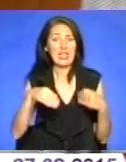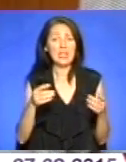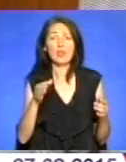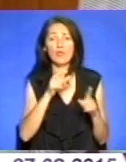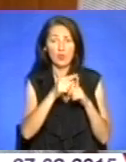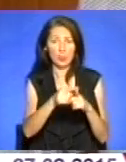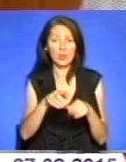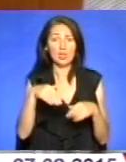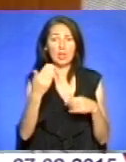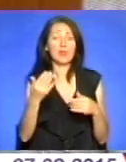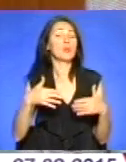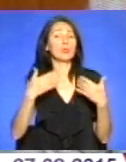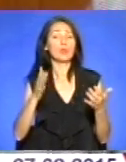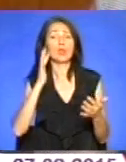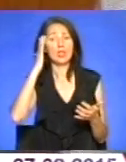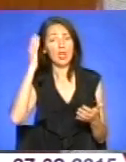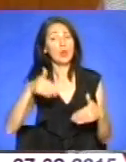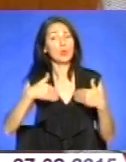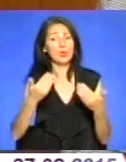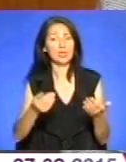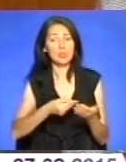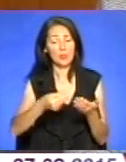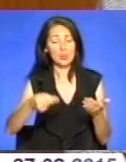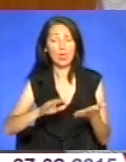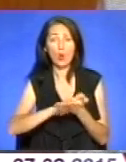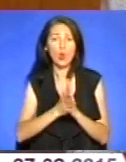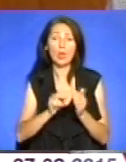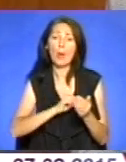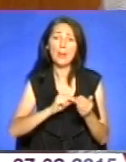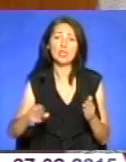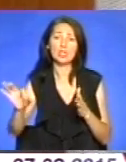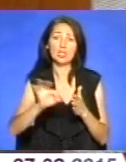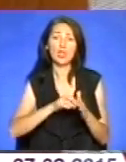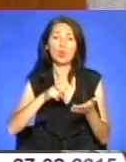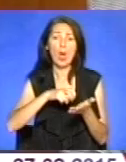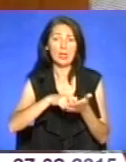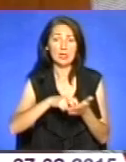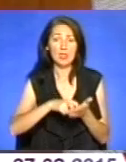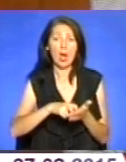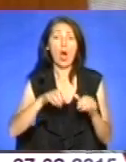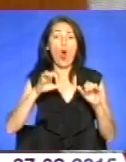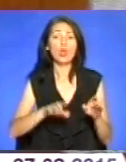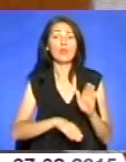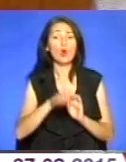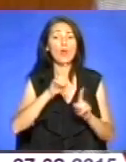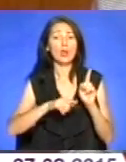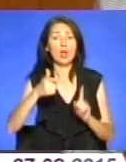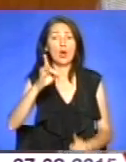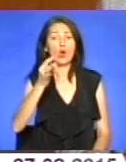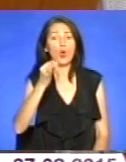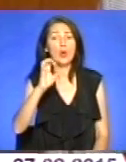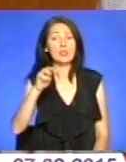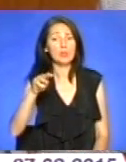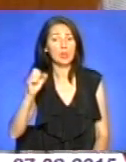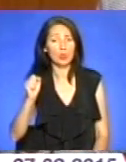ідеї, пропозиції, підписання угоди, пишіть відразу листа голові Верховної Ради, пану Гройсману, про те, що, будь ласка, Національний